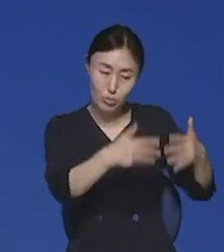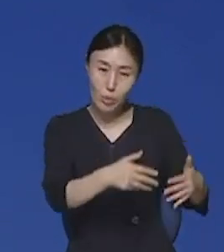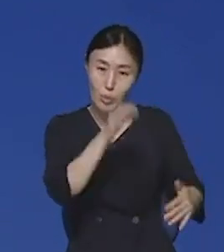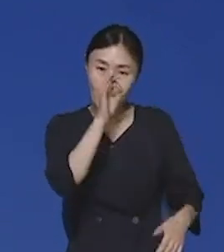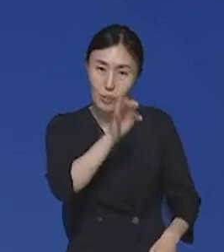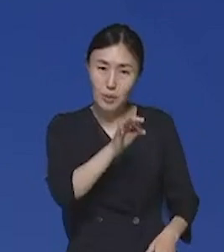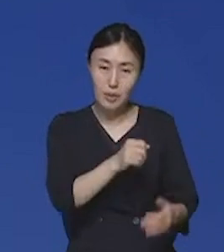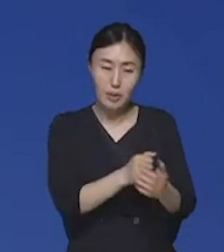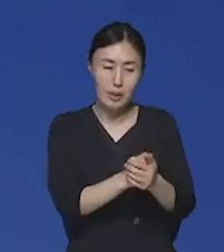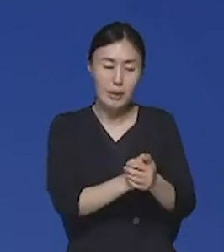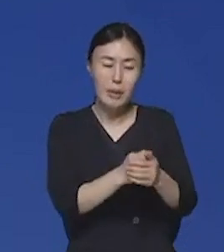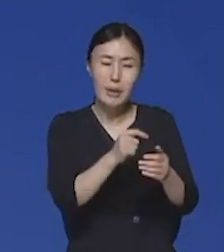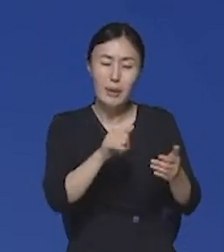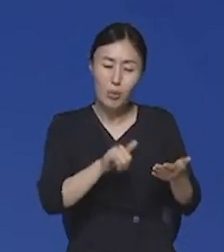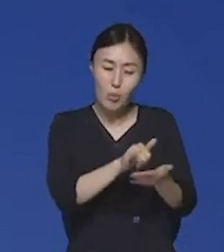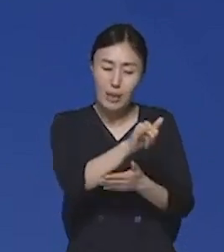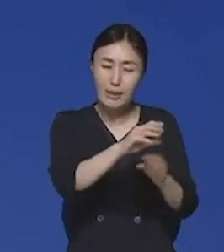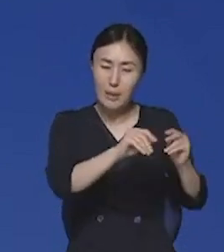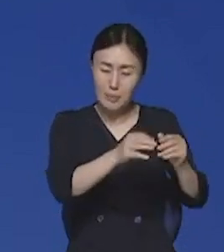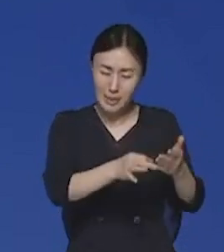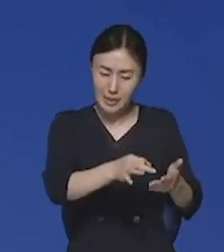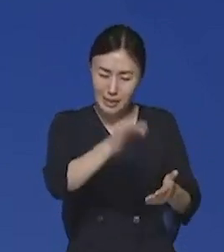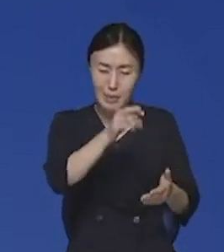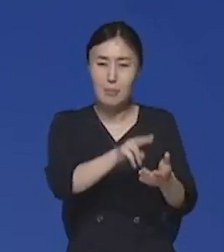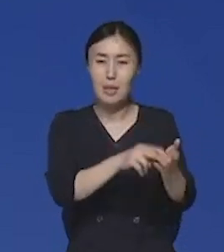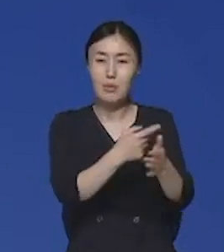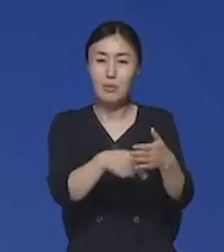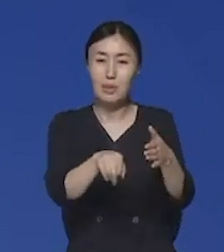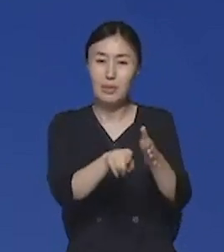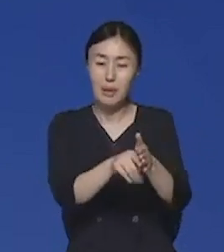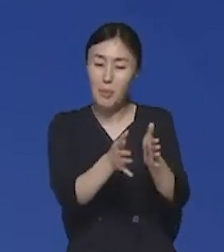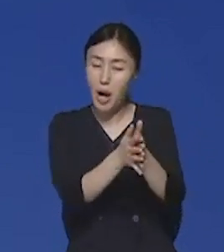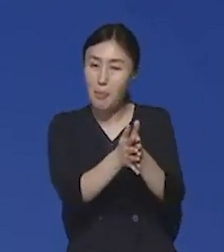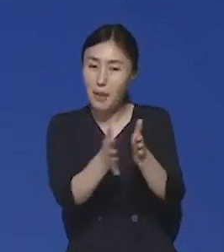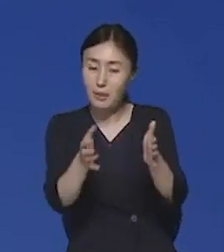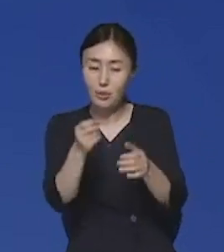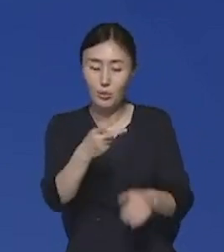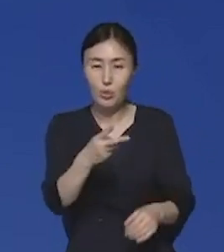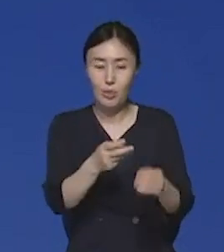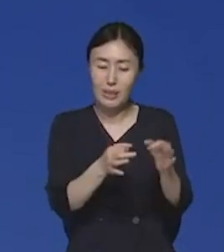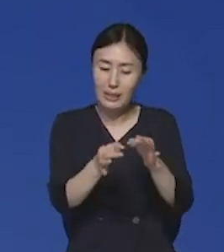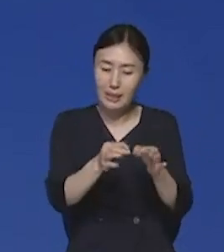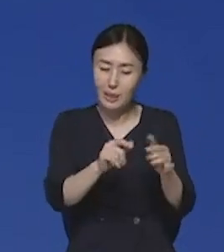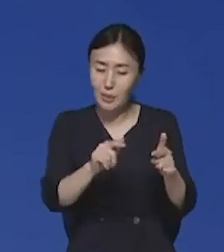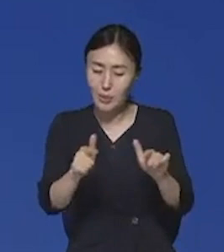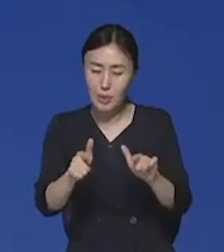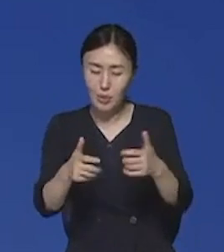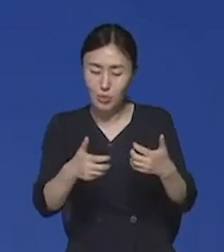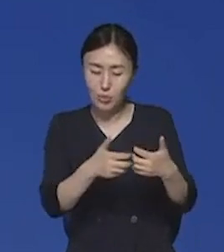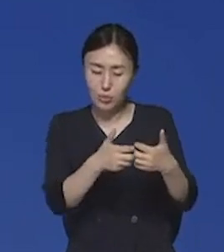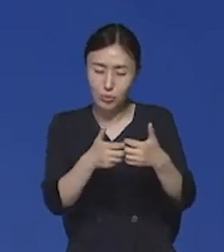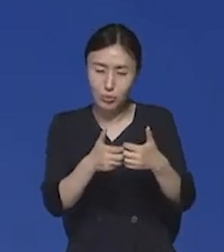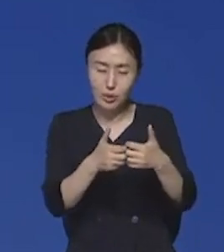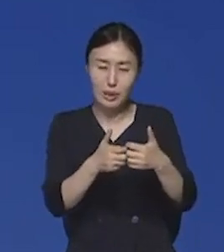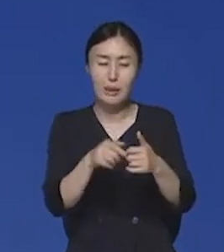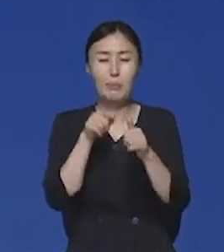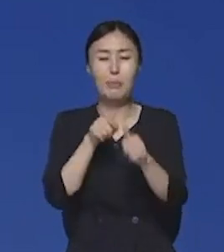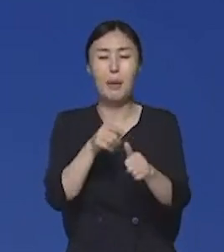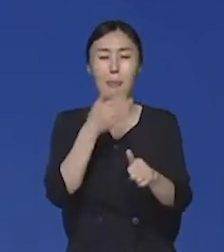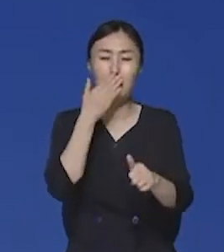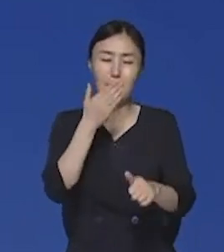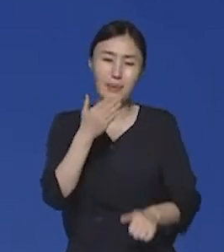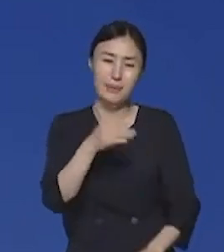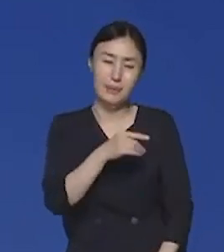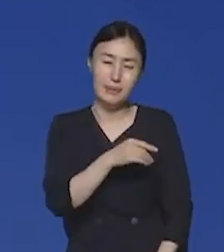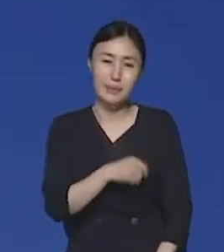공항 부지를 최대한 비싸게 팔기 위해 국방부가 아파트나 수상복합부지로만 가득 채우도록 강요할 수 있는